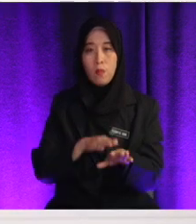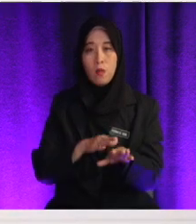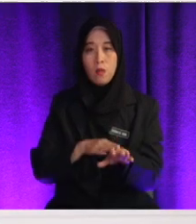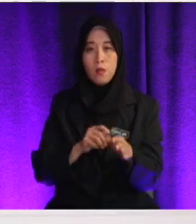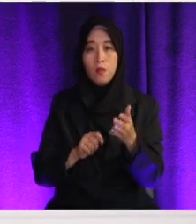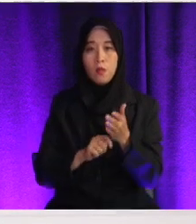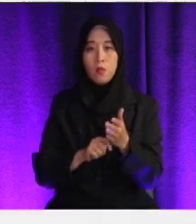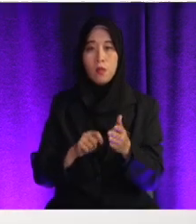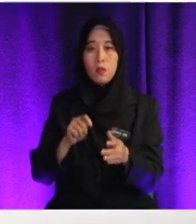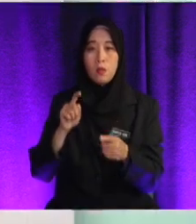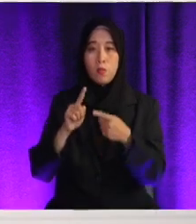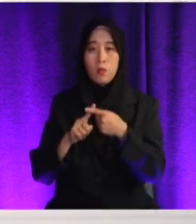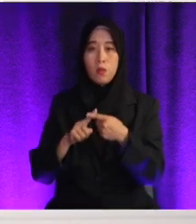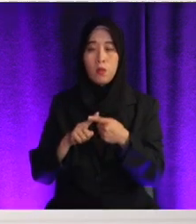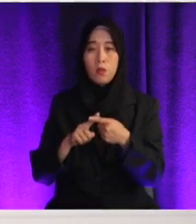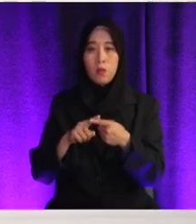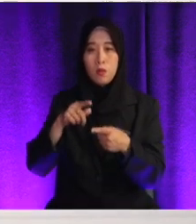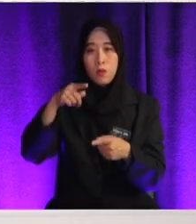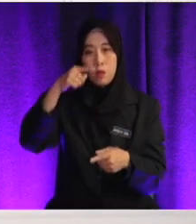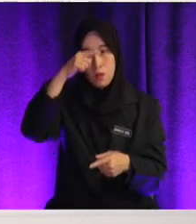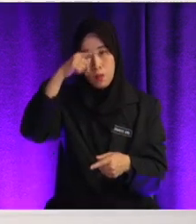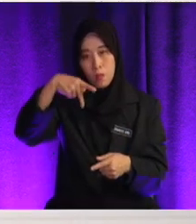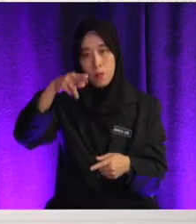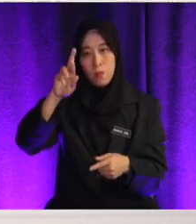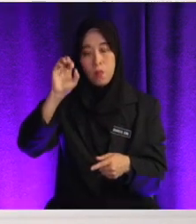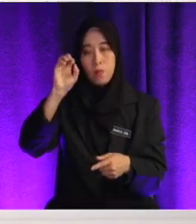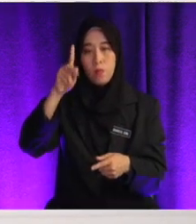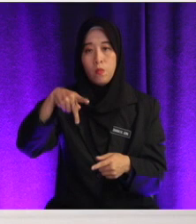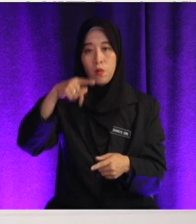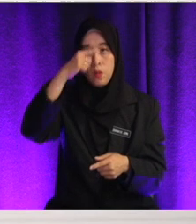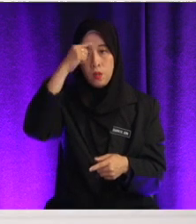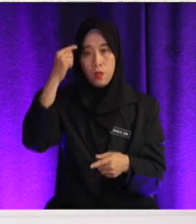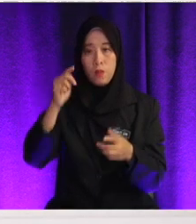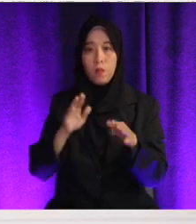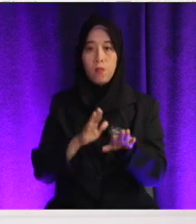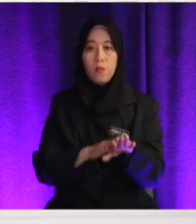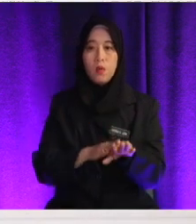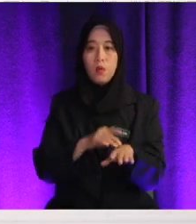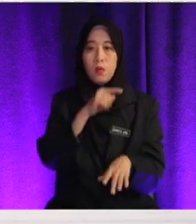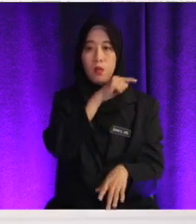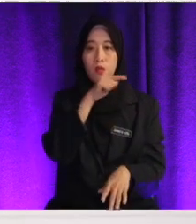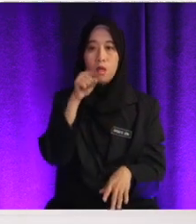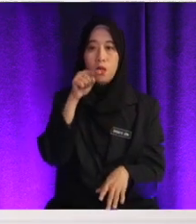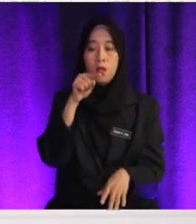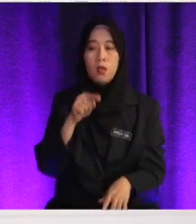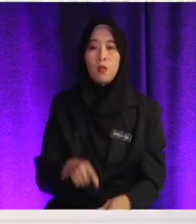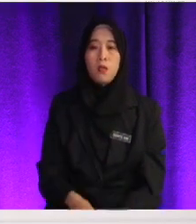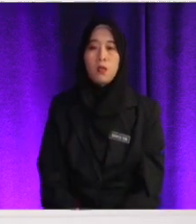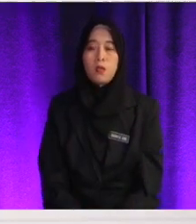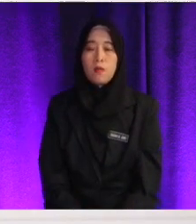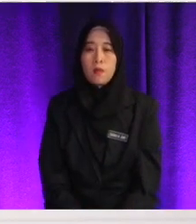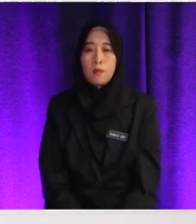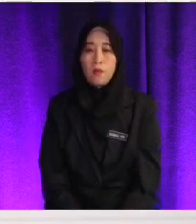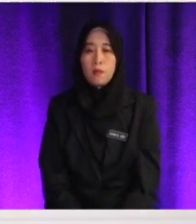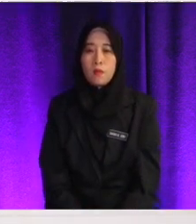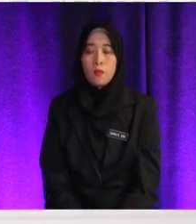terminal negatif. Kan kita tahu prop merah ni kan dia negatif kan? Dia positif. Jadi kalau positif letak, mana